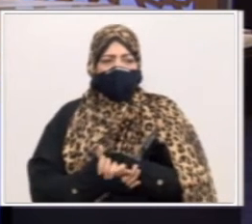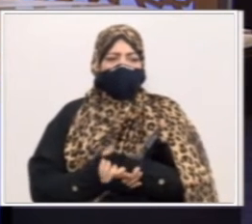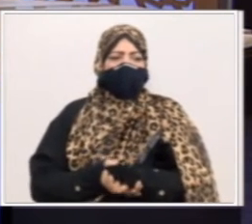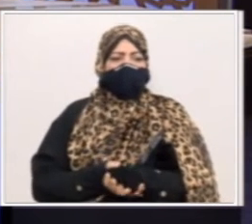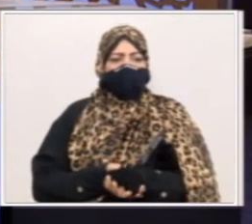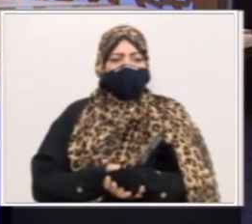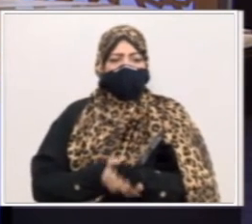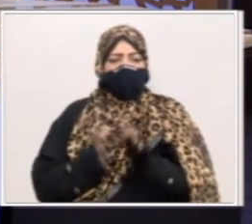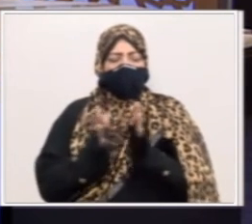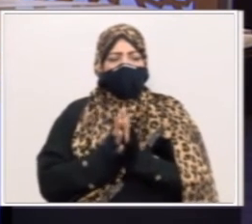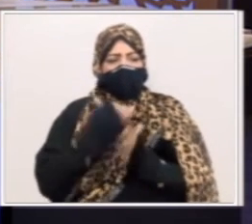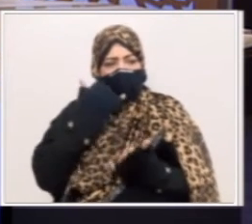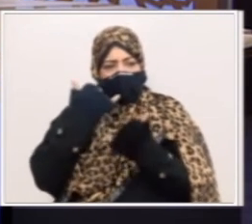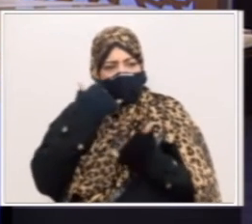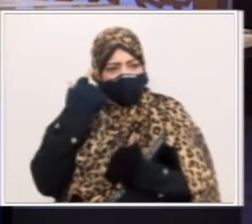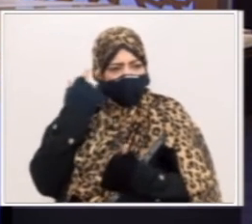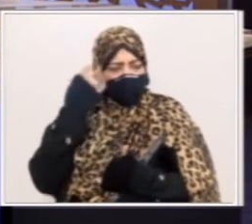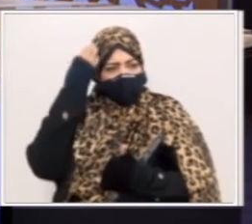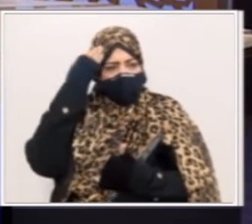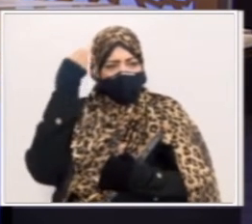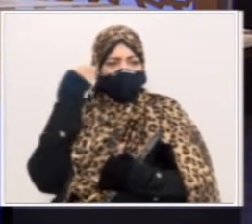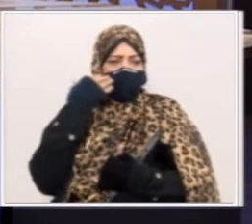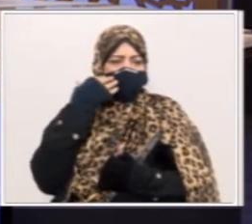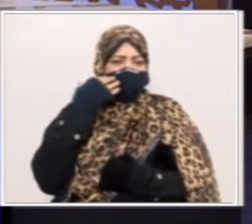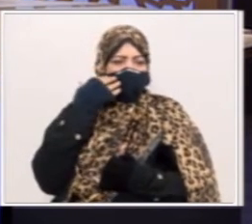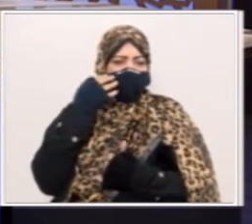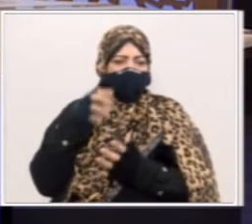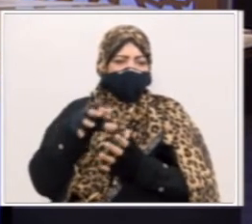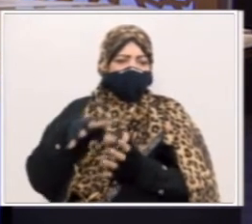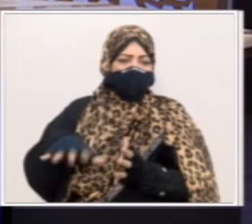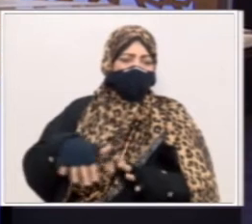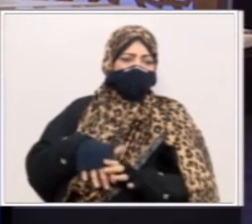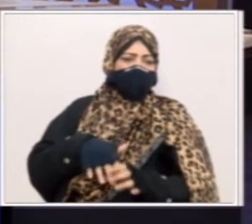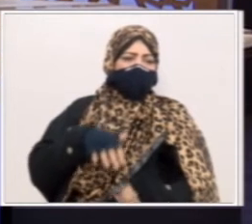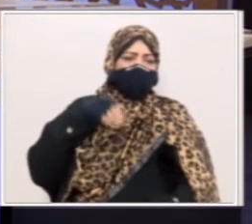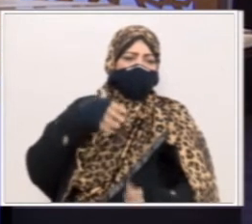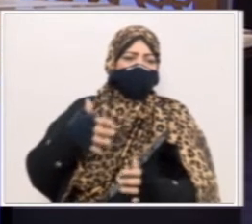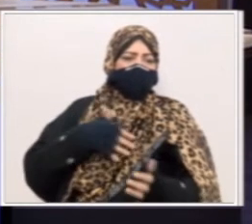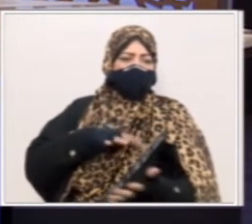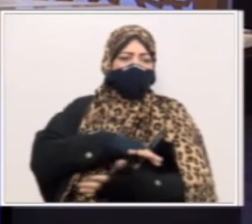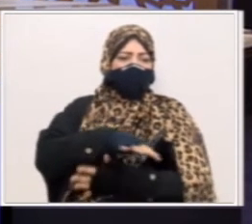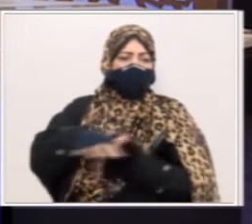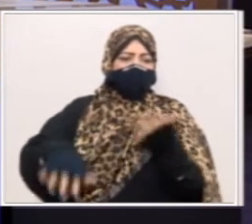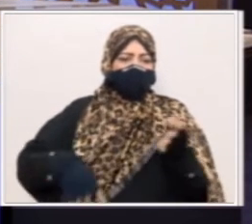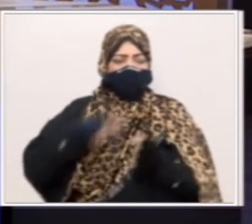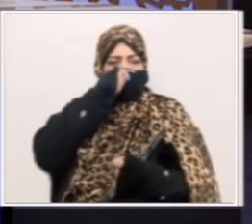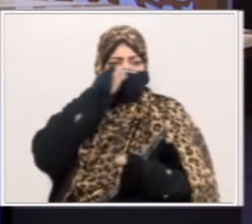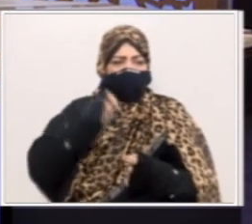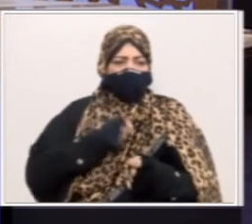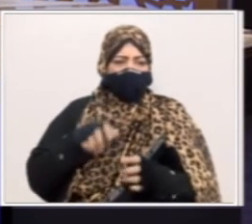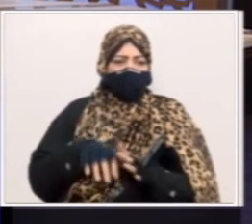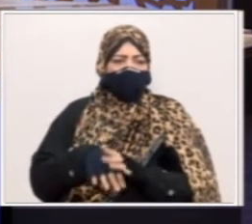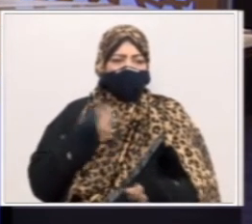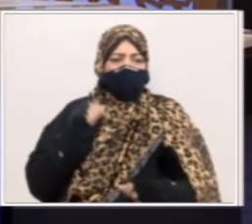هو اللي سيدني، من مشاكله ومن كذب اللي مديرهولي ومن قلة اهتمامها ومن قلة مسؤوليتها للحوش والصغار، لأن الشباب بلا